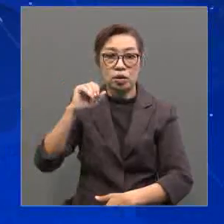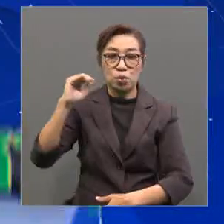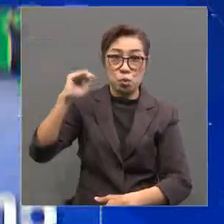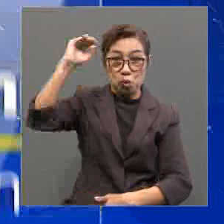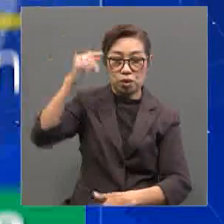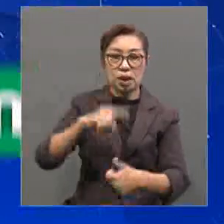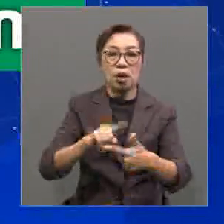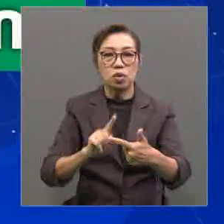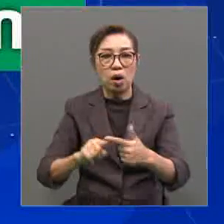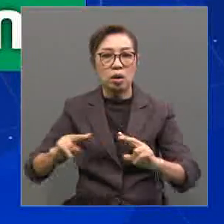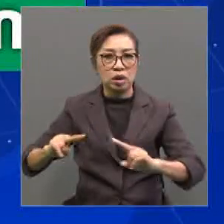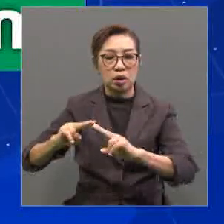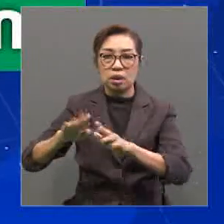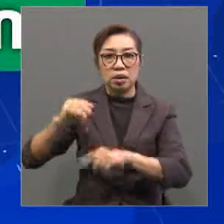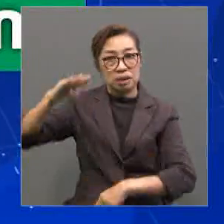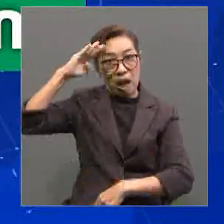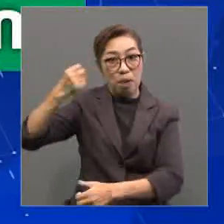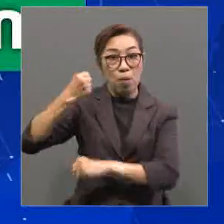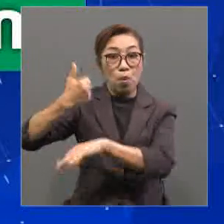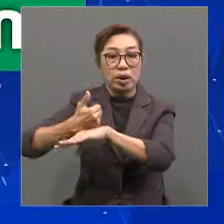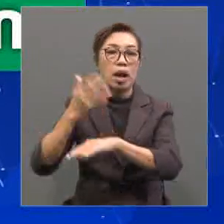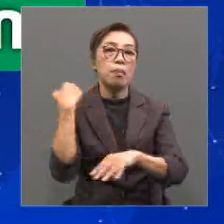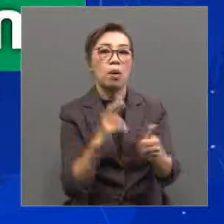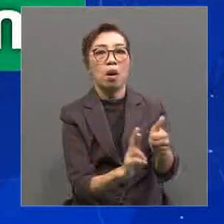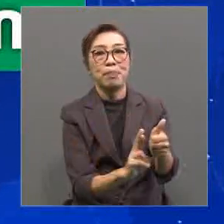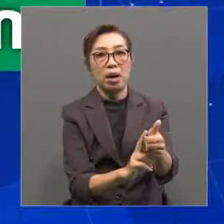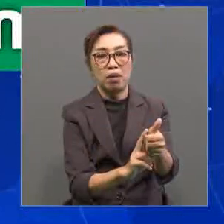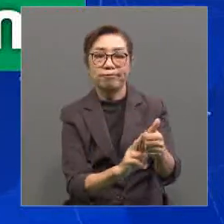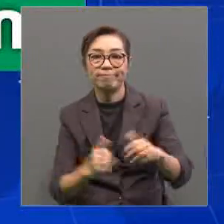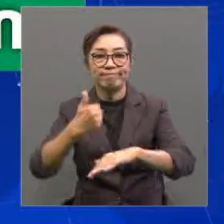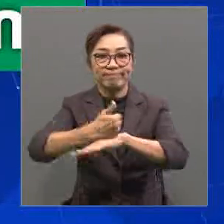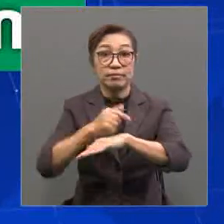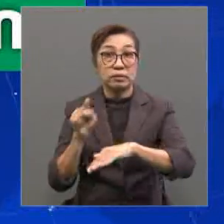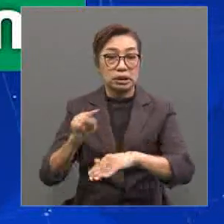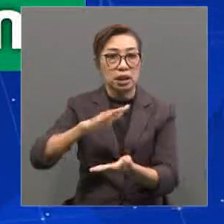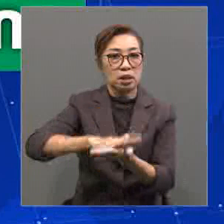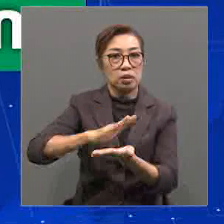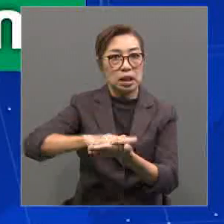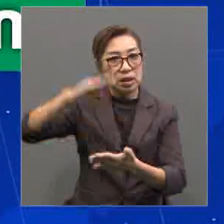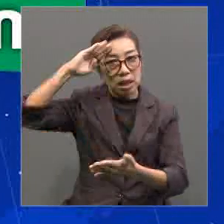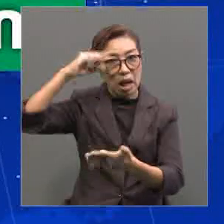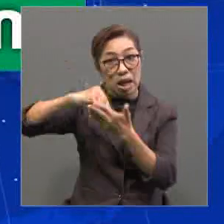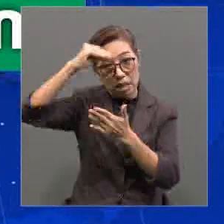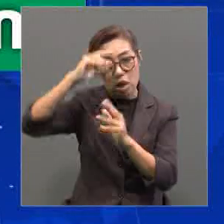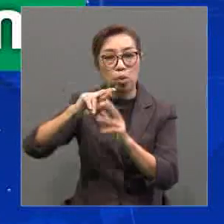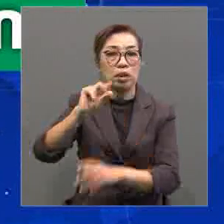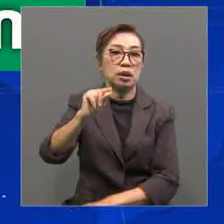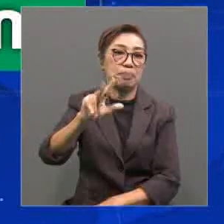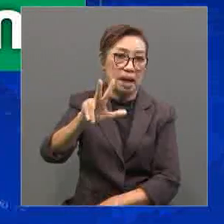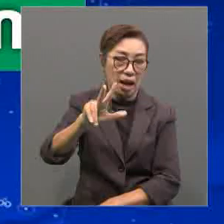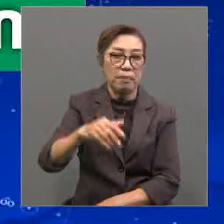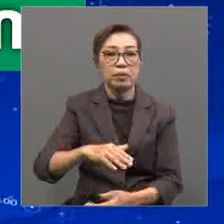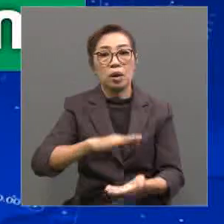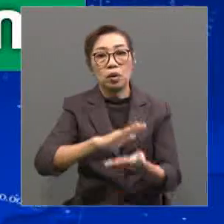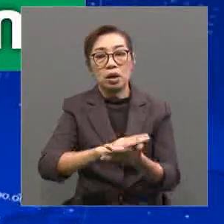เอกเจริญชัยหินเทาขยับขึ้นมาจากตำแหน่งรองผู้บัญชาการทหารบกเป็นนักเรียนเตรียมทหารรุ่น 23นะครับและนักเรียน